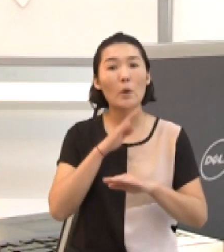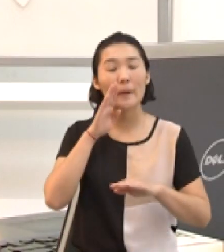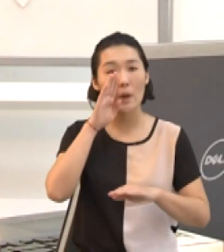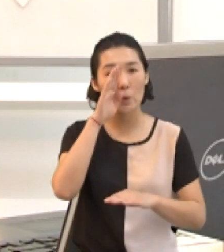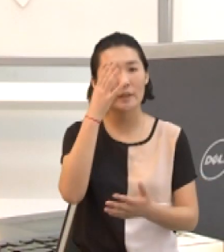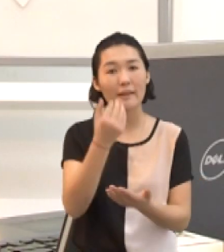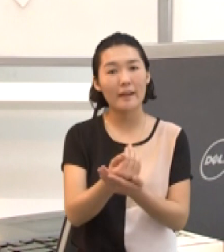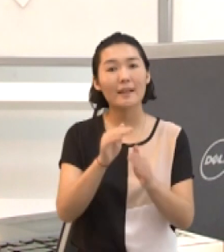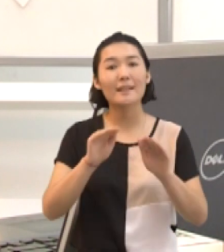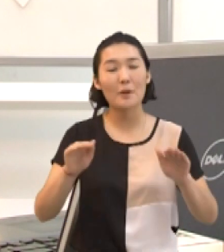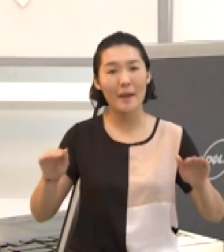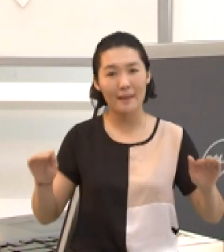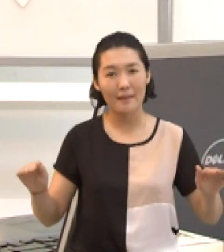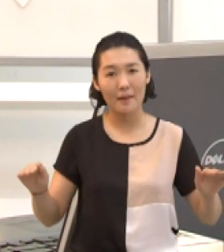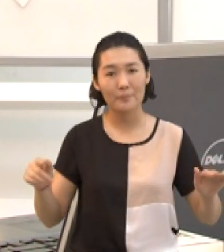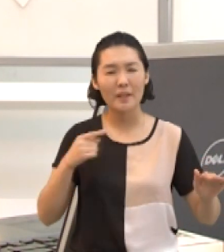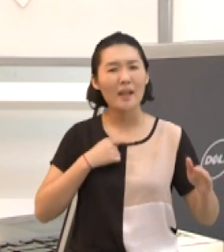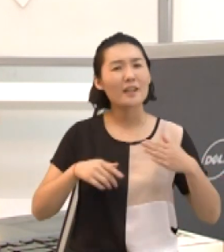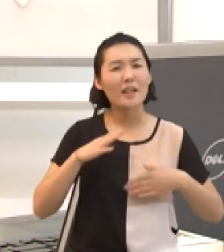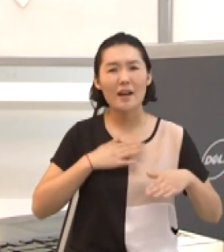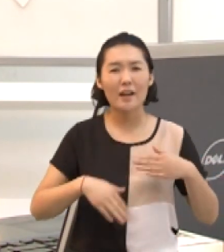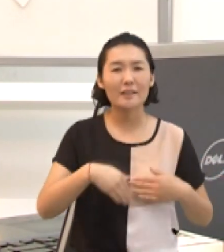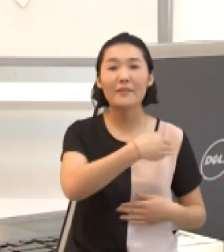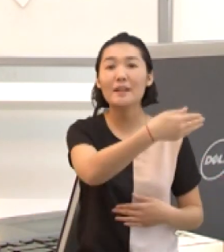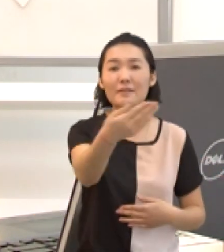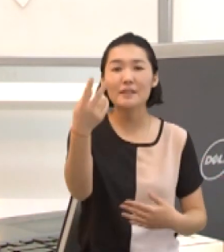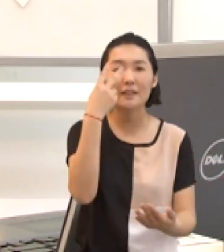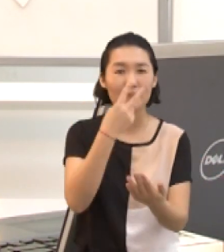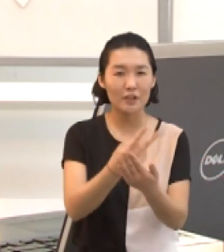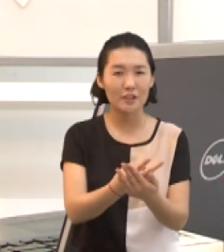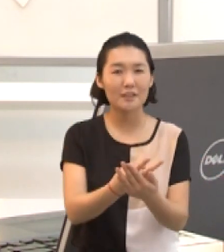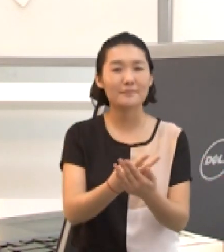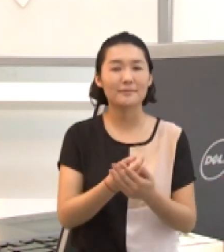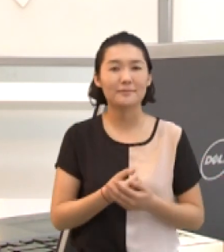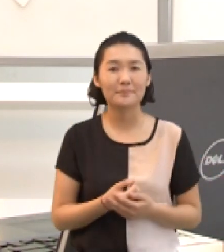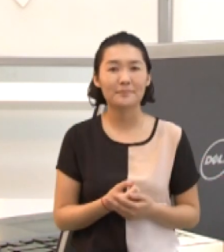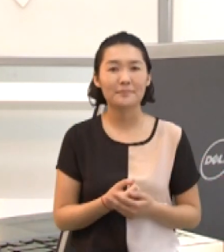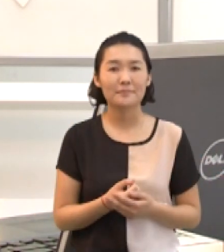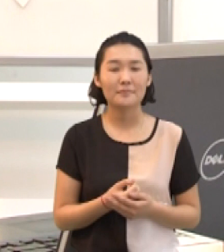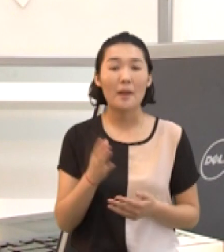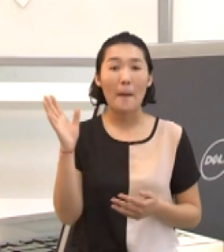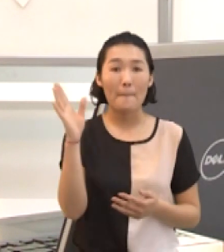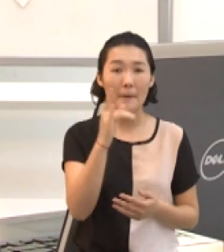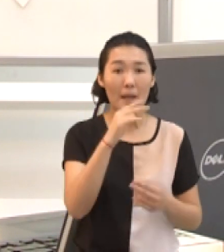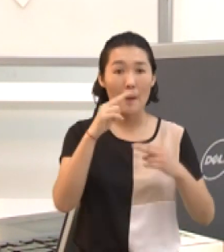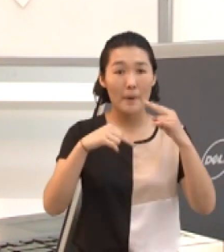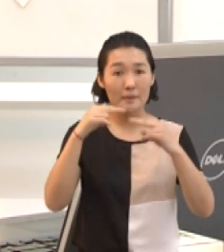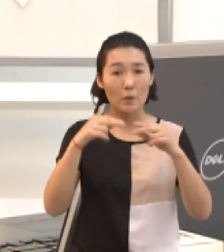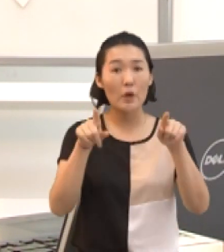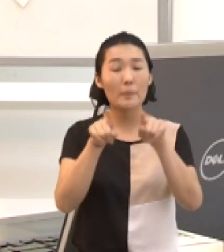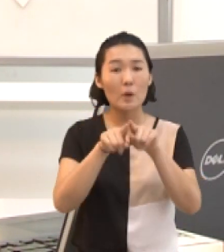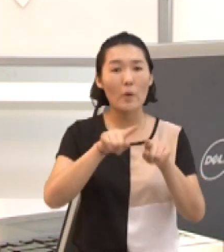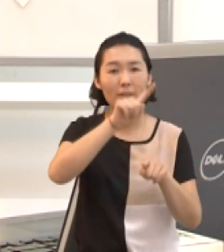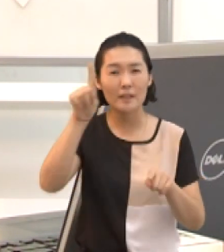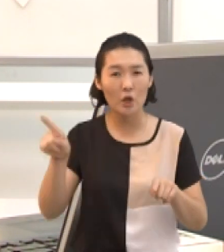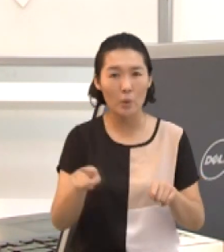Доброе утро, дорогие ребята! Я рада вас всех видеть! Мы построим ровный